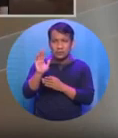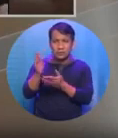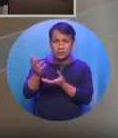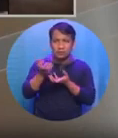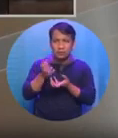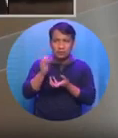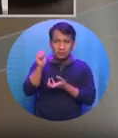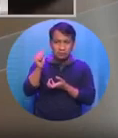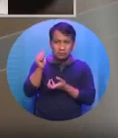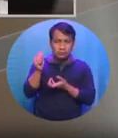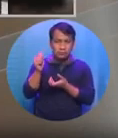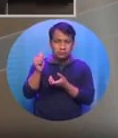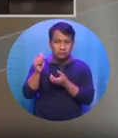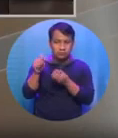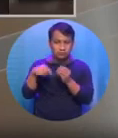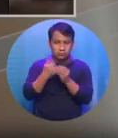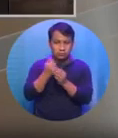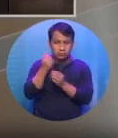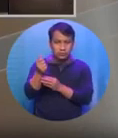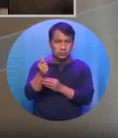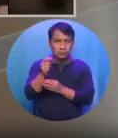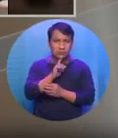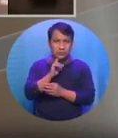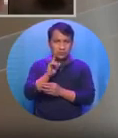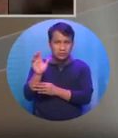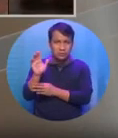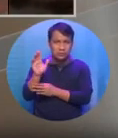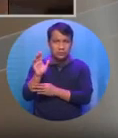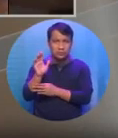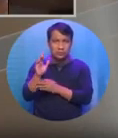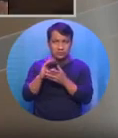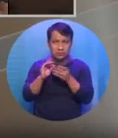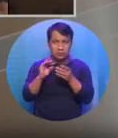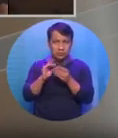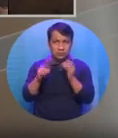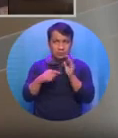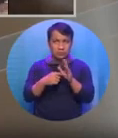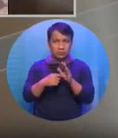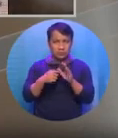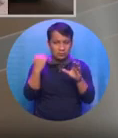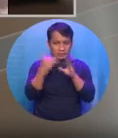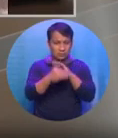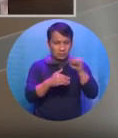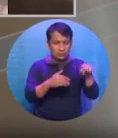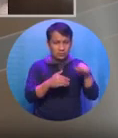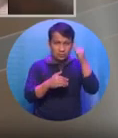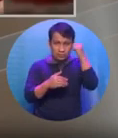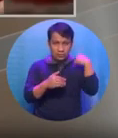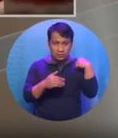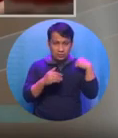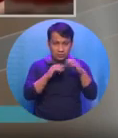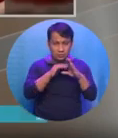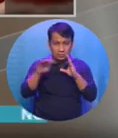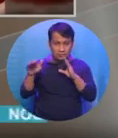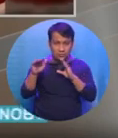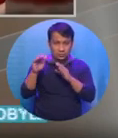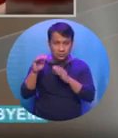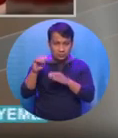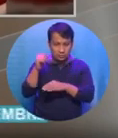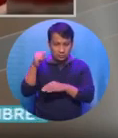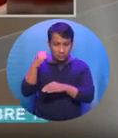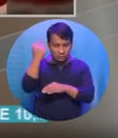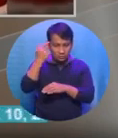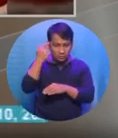po namin ang inyo pong sinumpang salaysay at ipapadala po natin yan sa Saudi authorities. Okay lang po sa inyo, sir, para siya